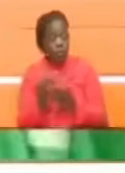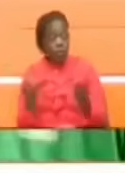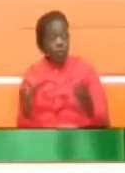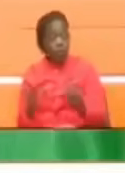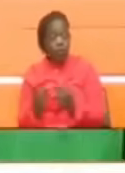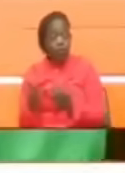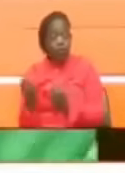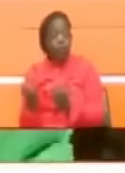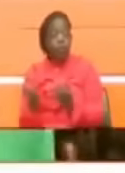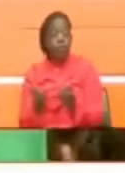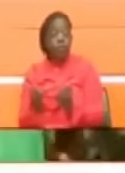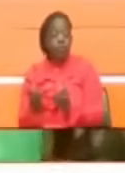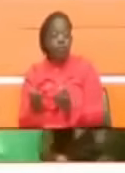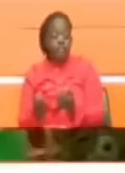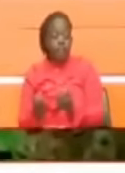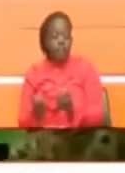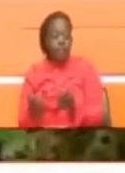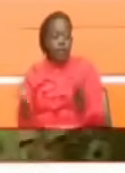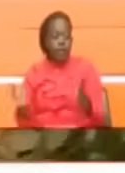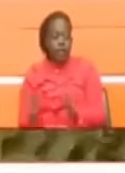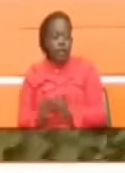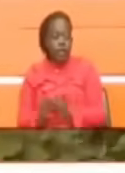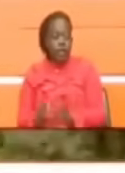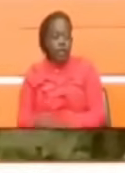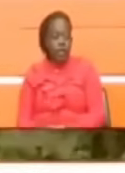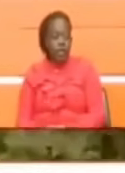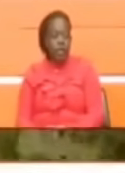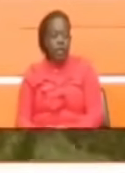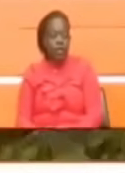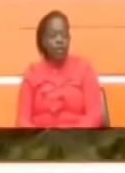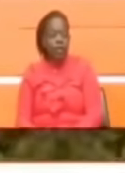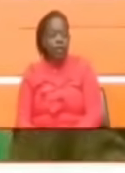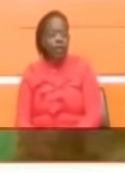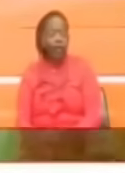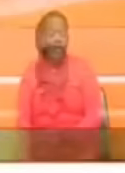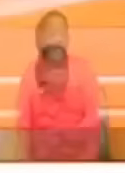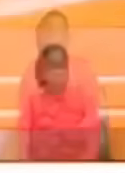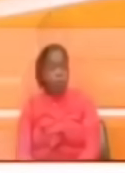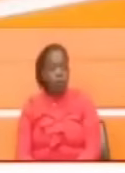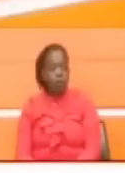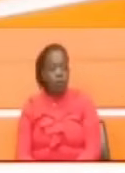nvuga. David Musikalyankolo ne Jimesemuga bye bakusakidde gweno ku Labukede TV.